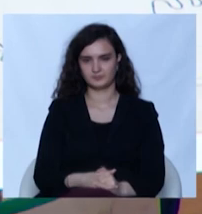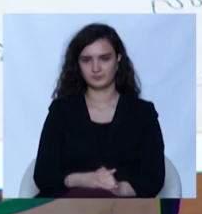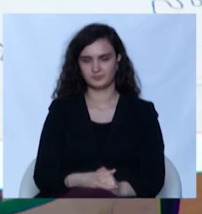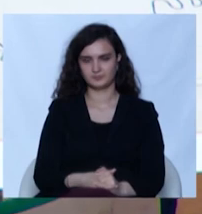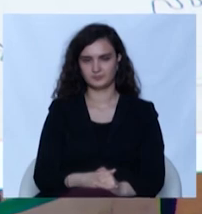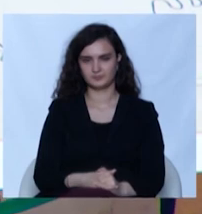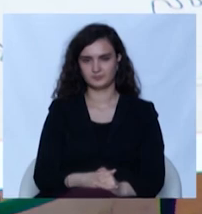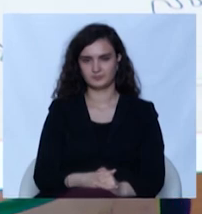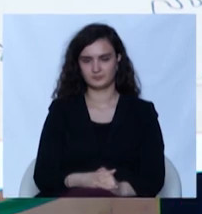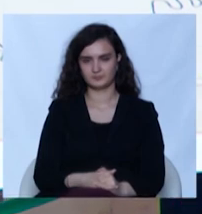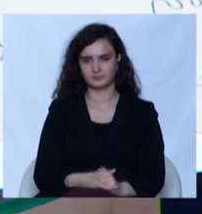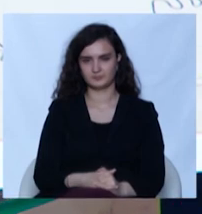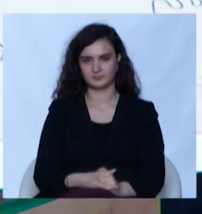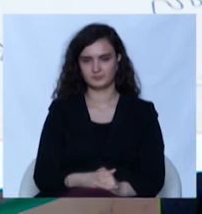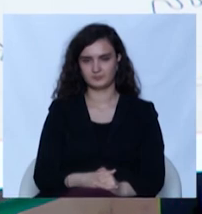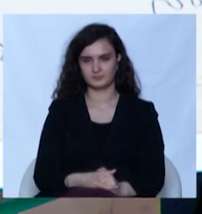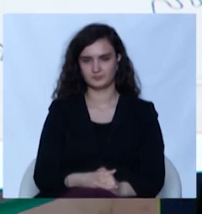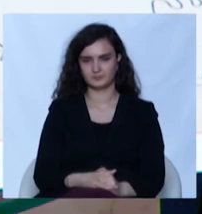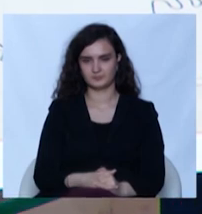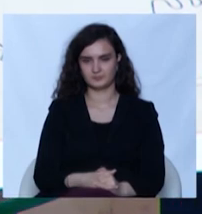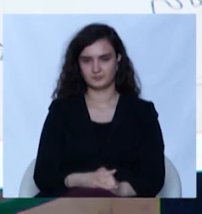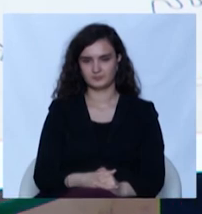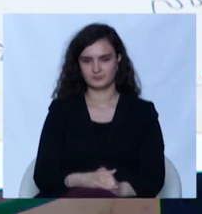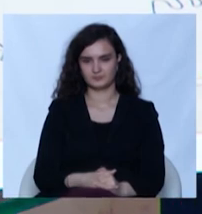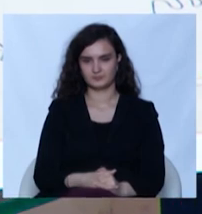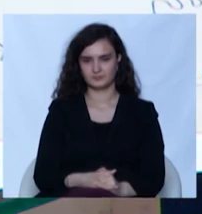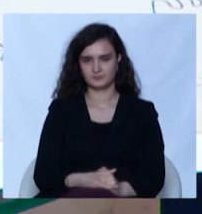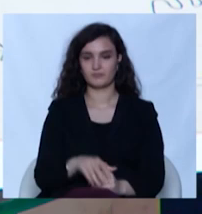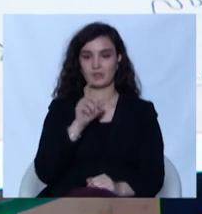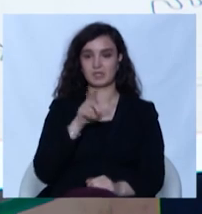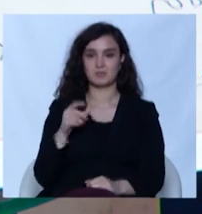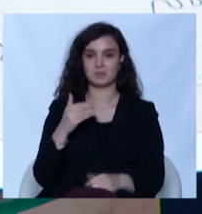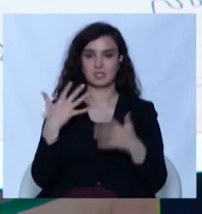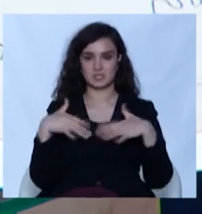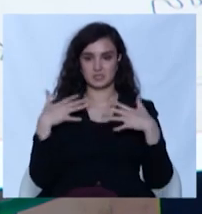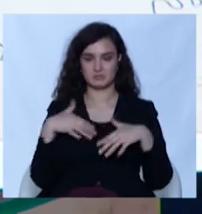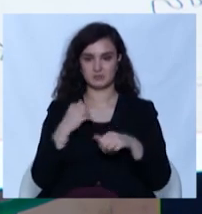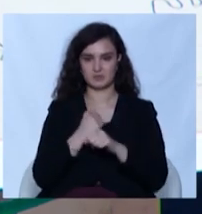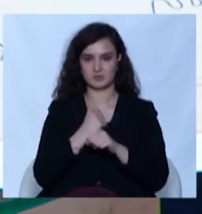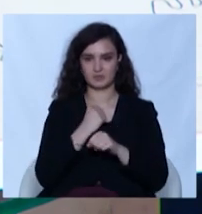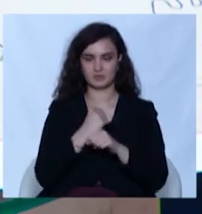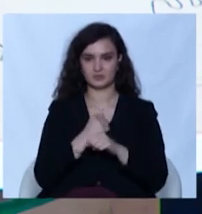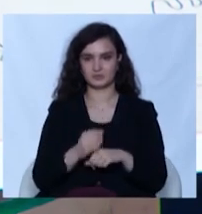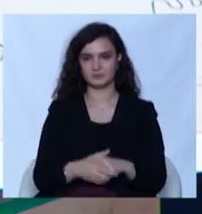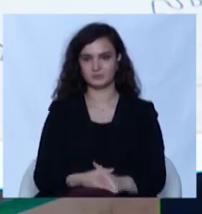ჩვენი პატარა სასაცილო ადამიანების ტანსაცმელი.